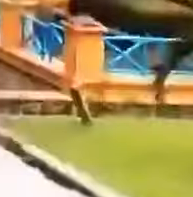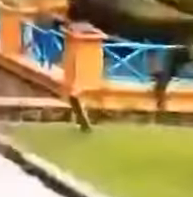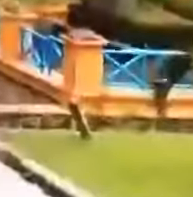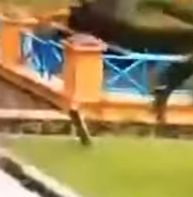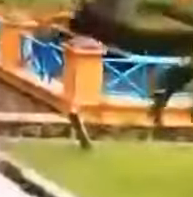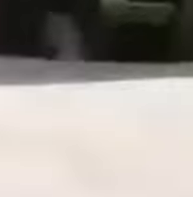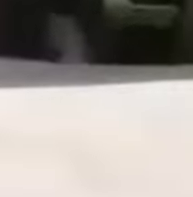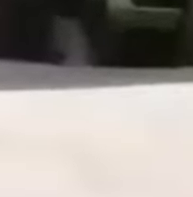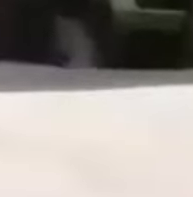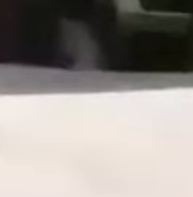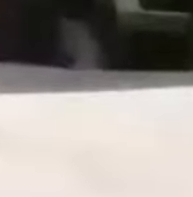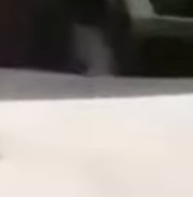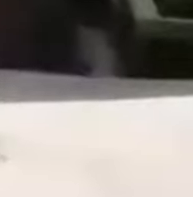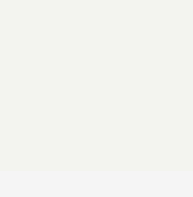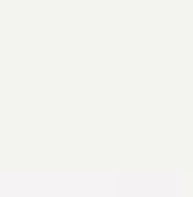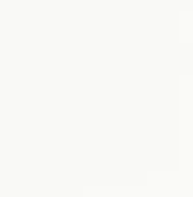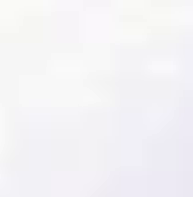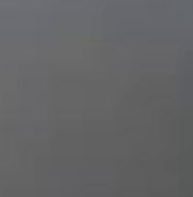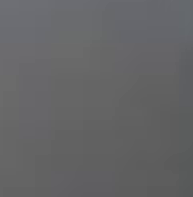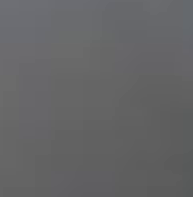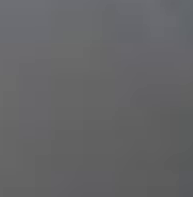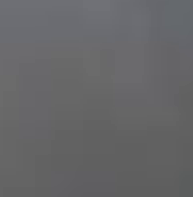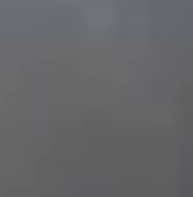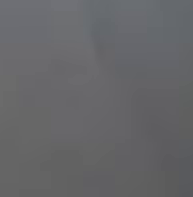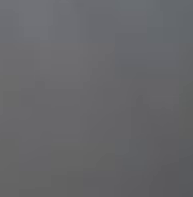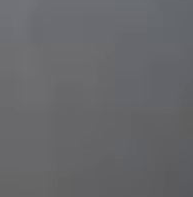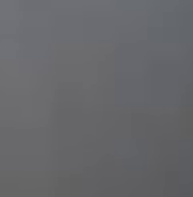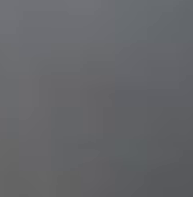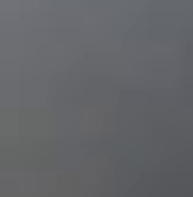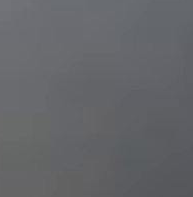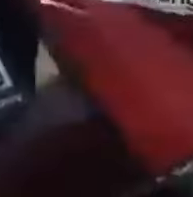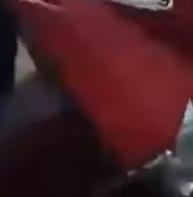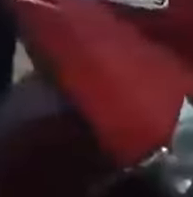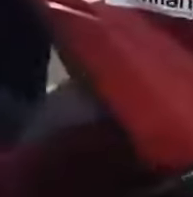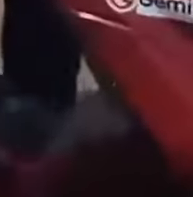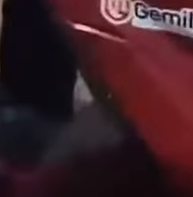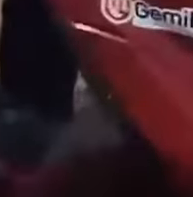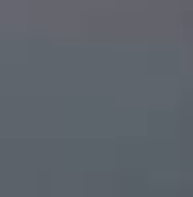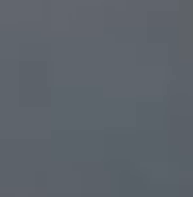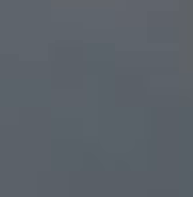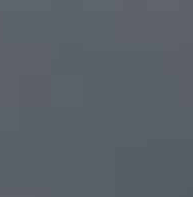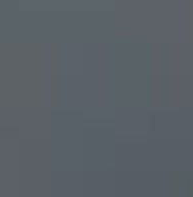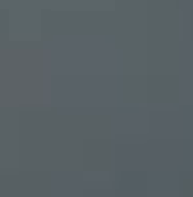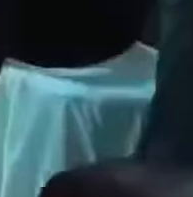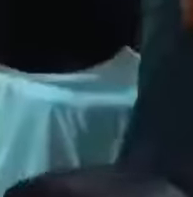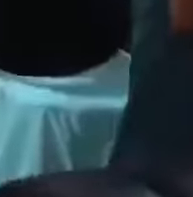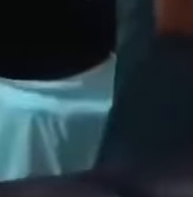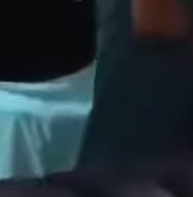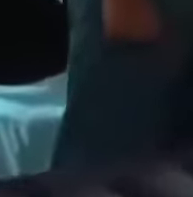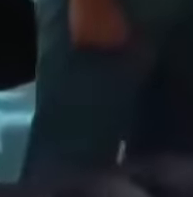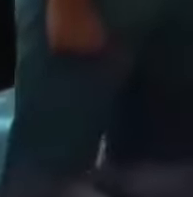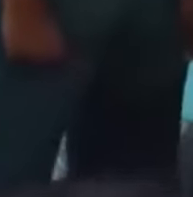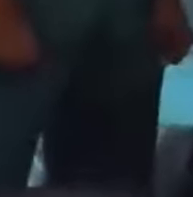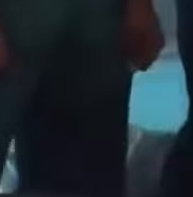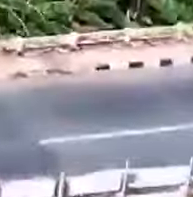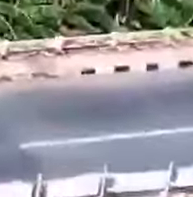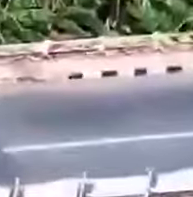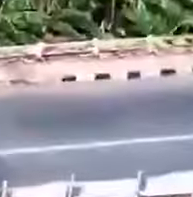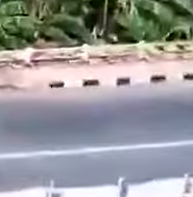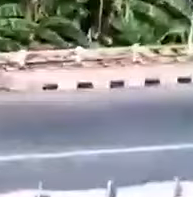Barat. Dengan melibatkan sejumlah komunitas masyarakat, acara ini diharapkan dapat menyebarkan pesan